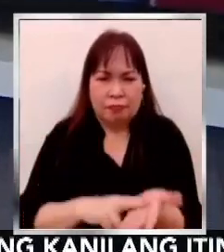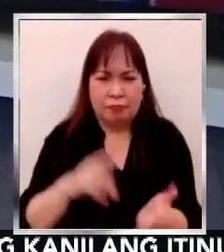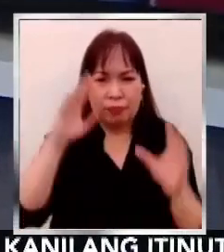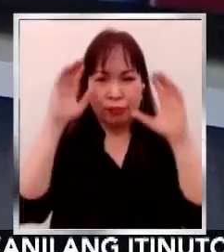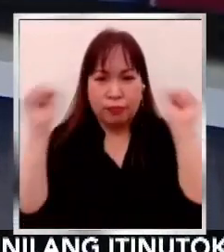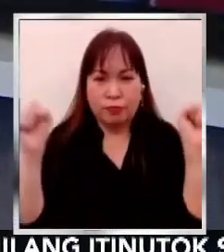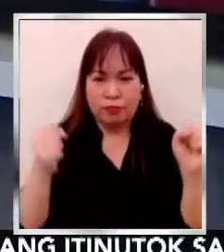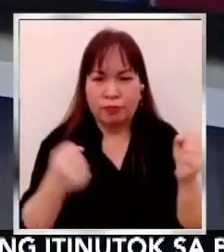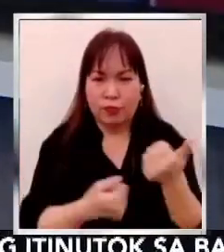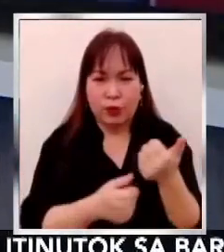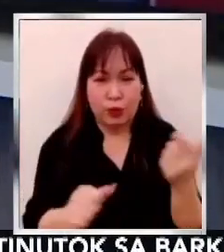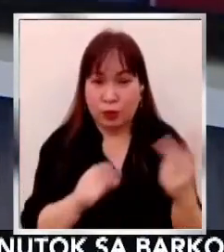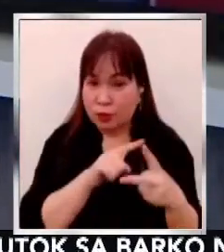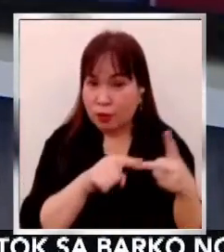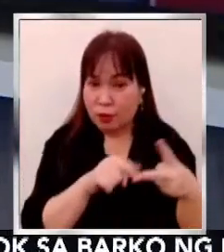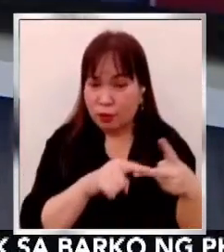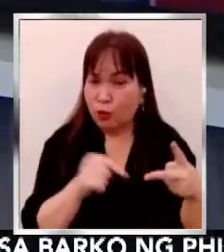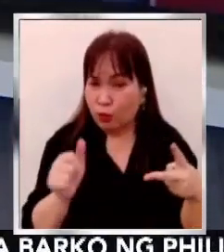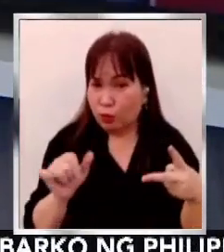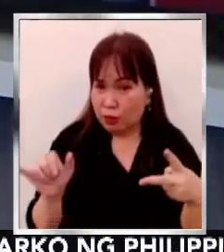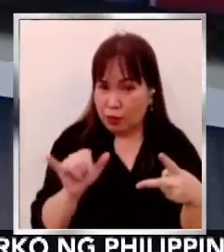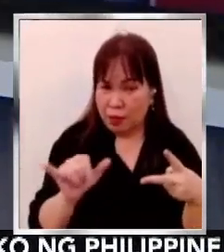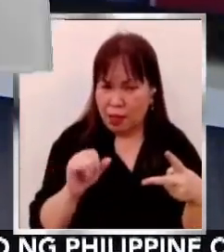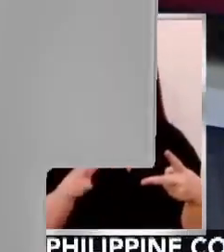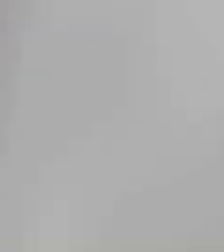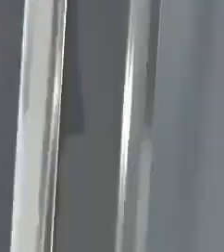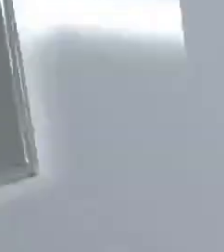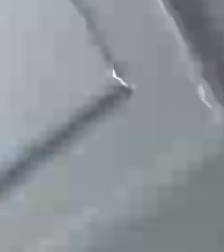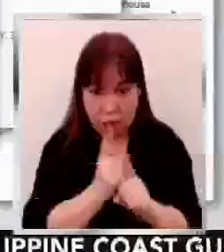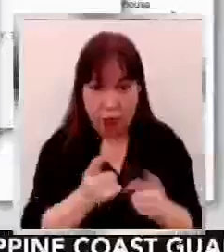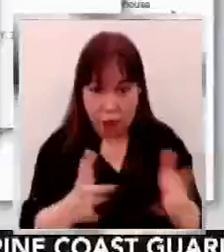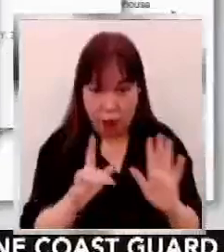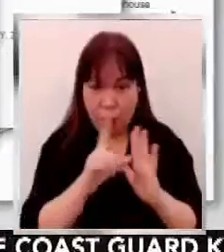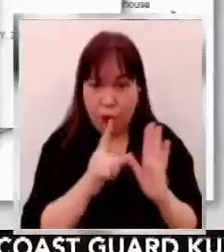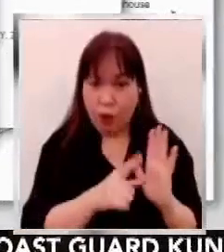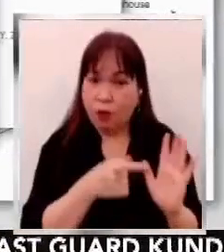pagkakaiba at legal ba yan? Nakatutok si Bernadette Reyes.